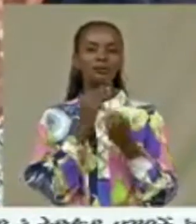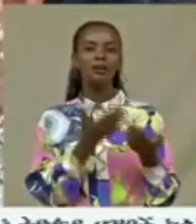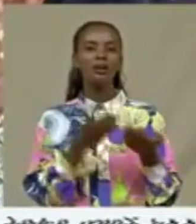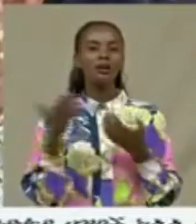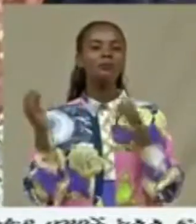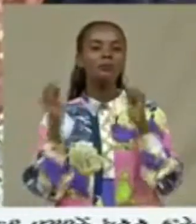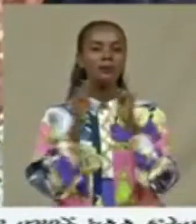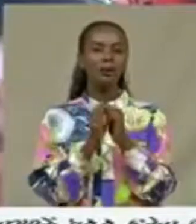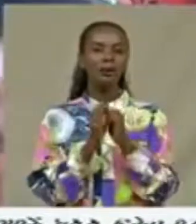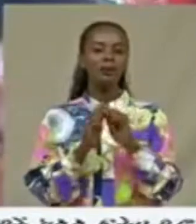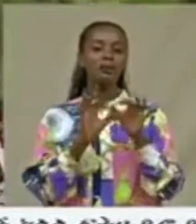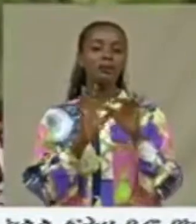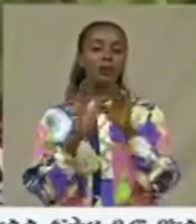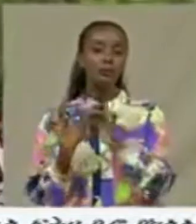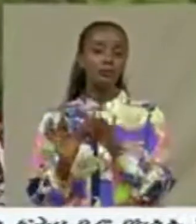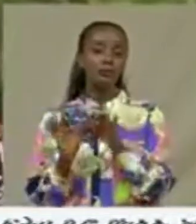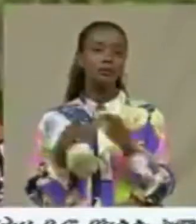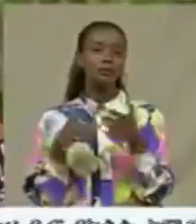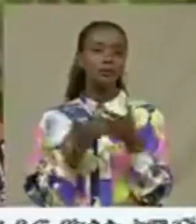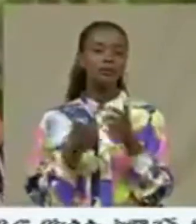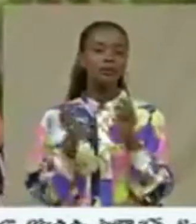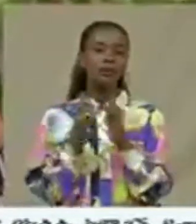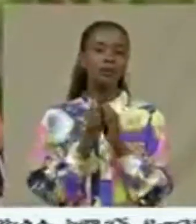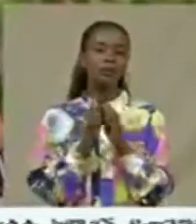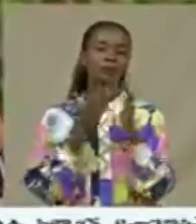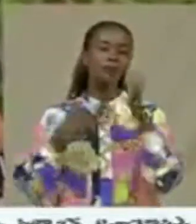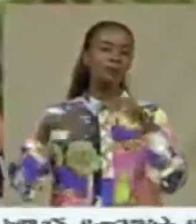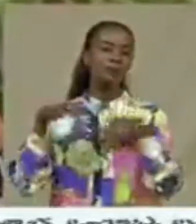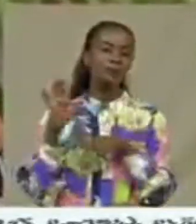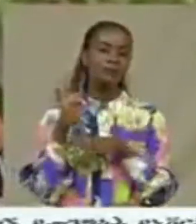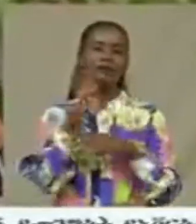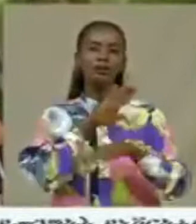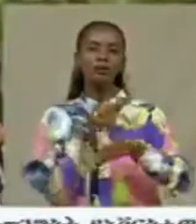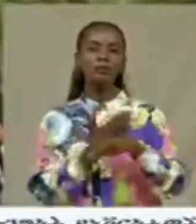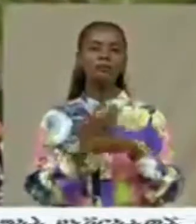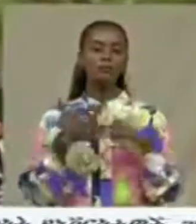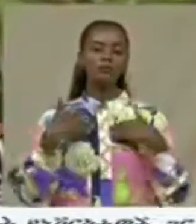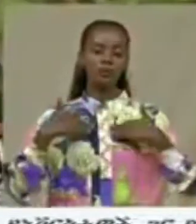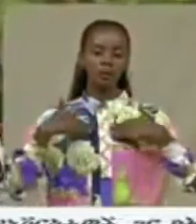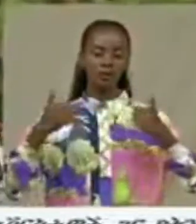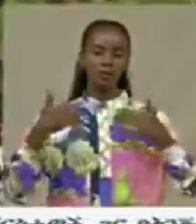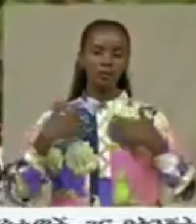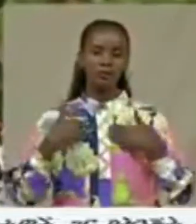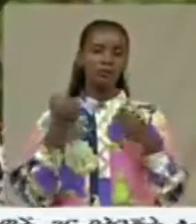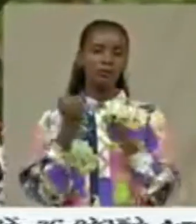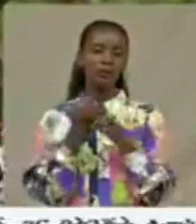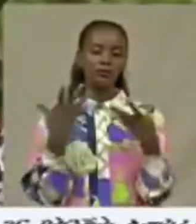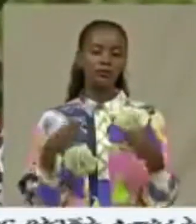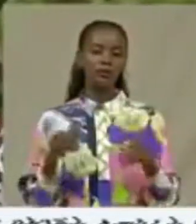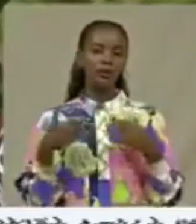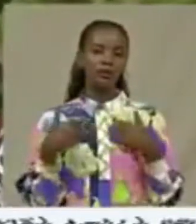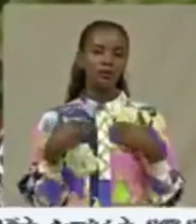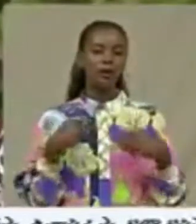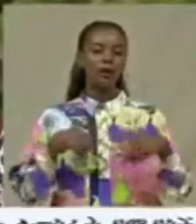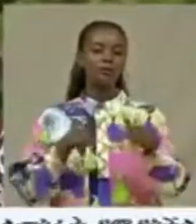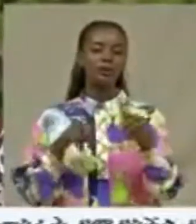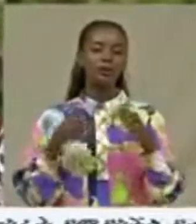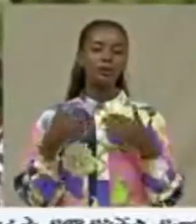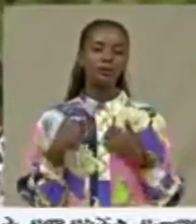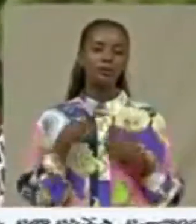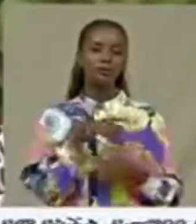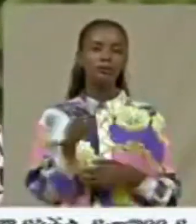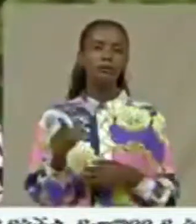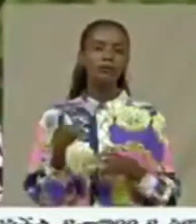ጋር በተያያዘ ከዚህ በላይ በርካታ ኃይል አለ፣ ወጣት አለ፣ ስራ አጥ አለ፣ አርሶ አደር አለን።